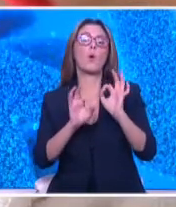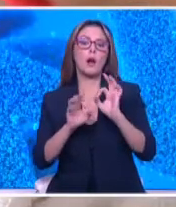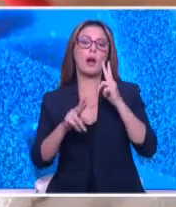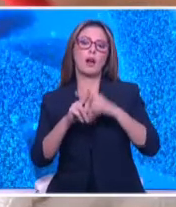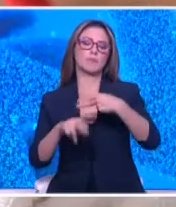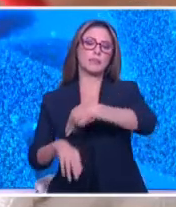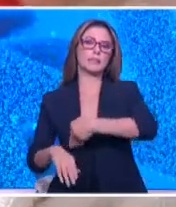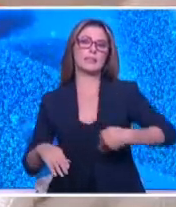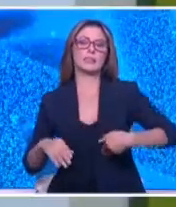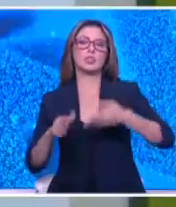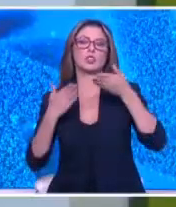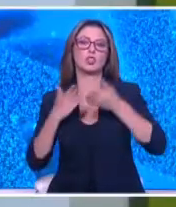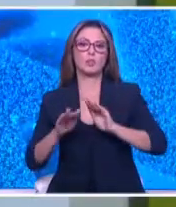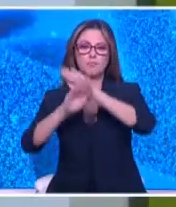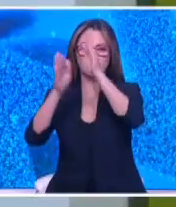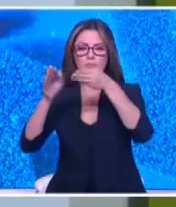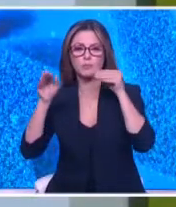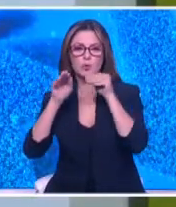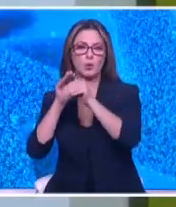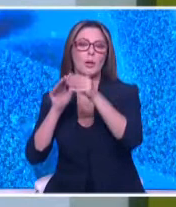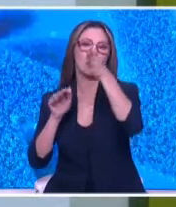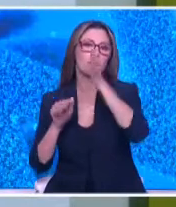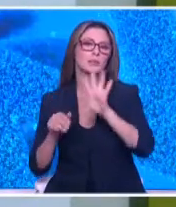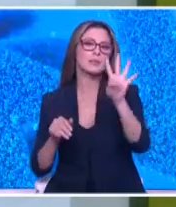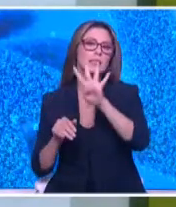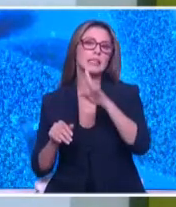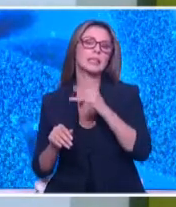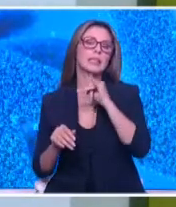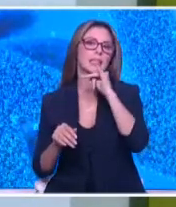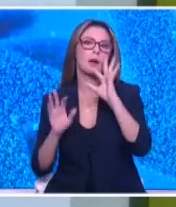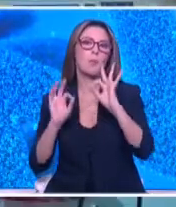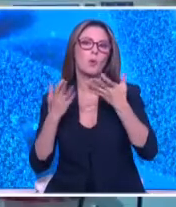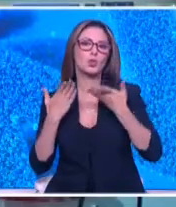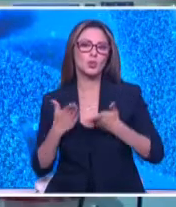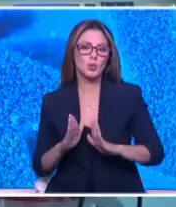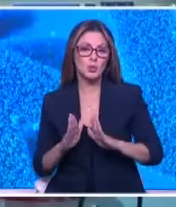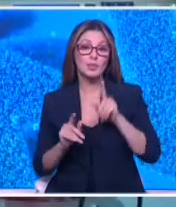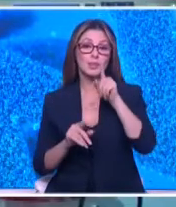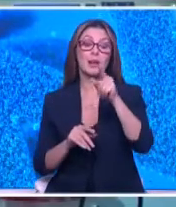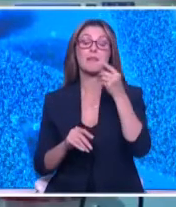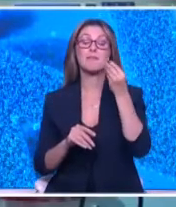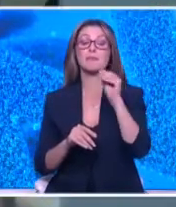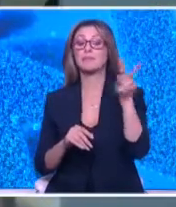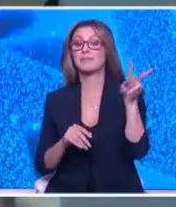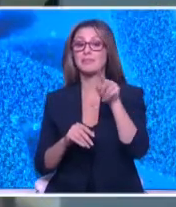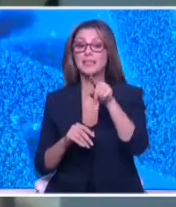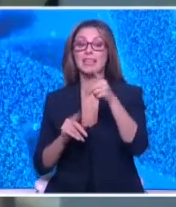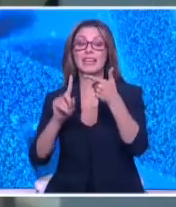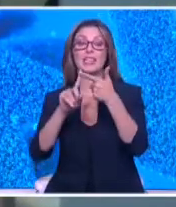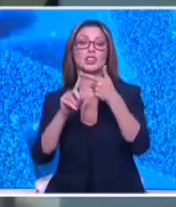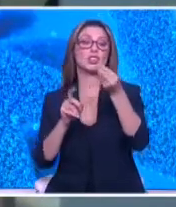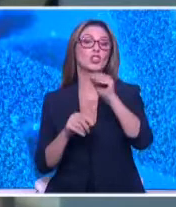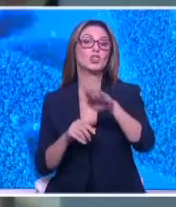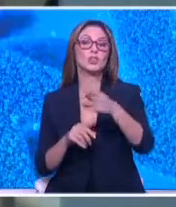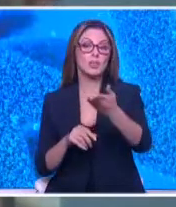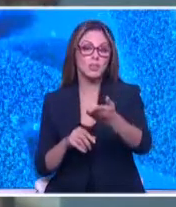doğurtularak sonrasında yeniden yoğun bakım ünitemize alındı. 540 gram olarak doğdu. Reyhan ve Kadir Menteş çiftinin ikinci çocukları Rabia